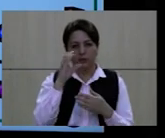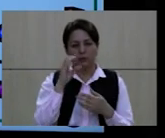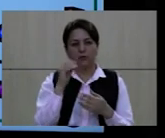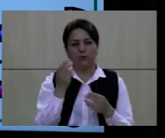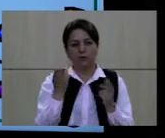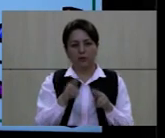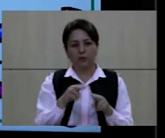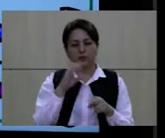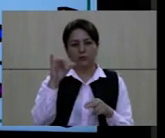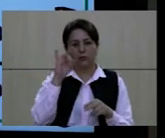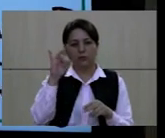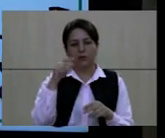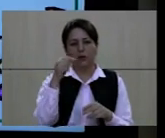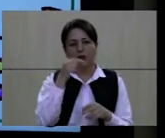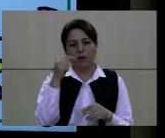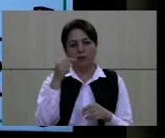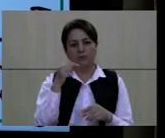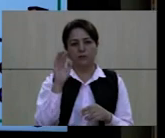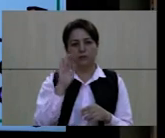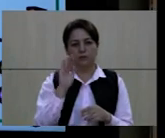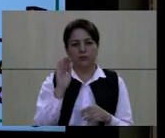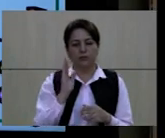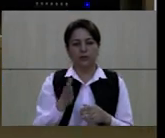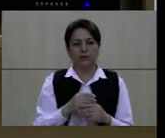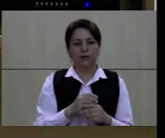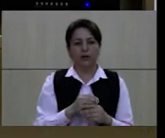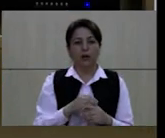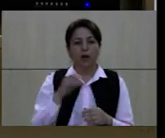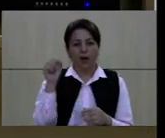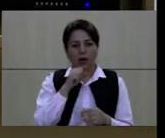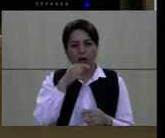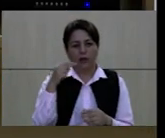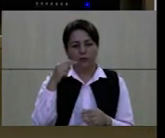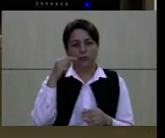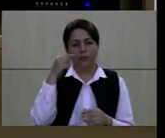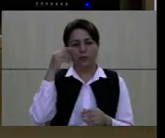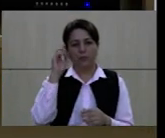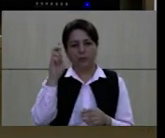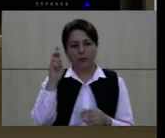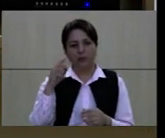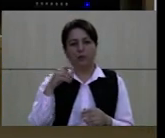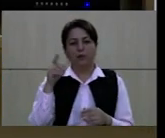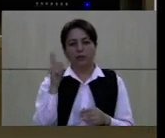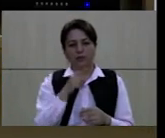esa suratlarning ayirmasi yoziladi. Demak, A ayru B taqsim S.